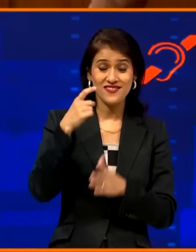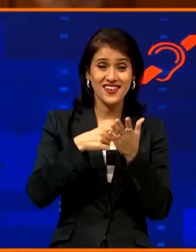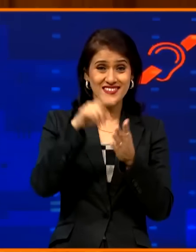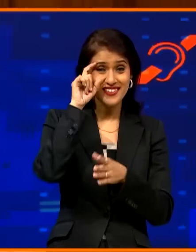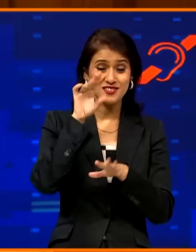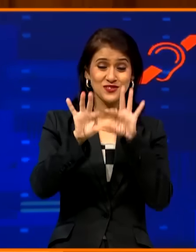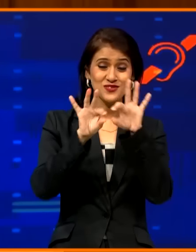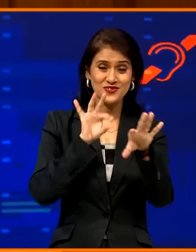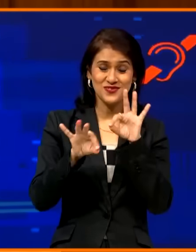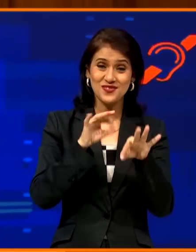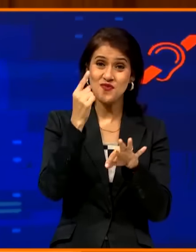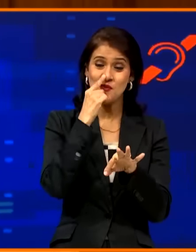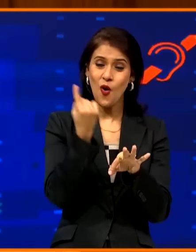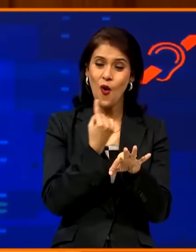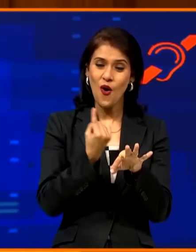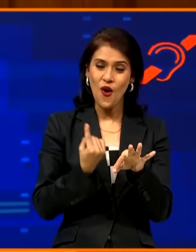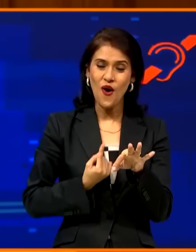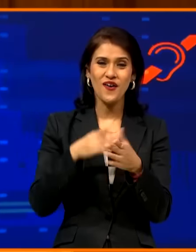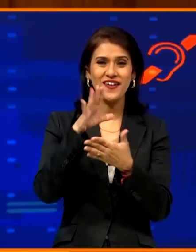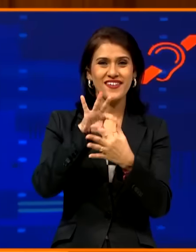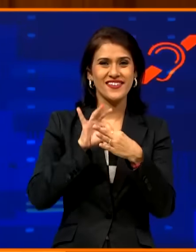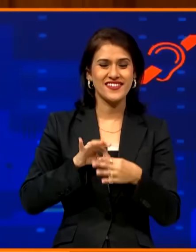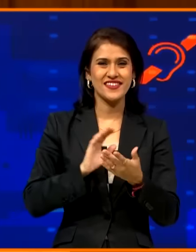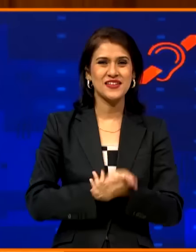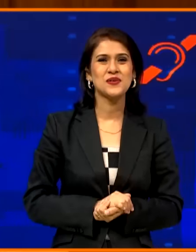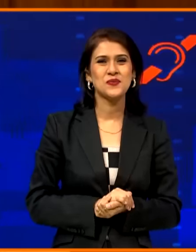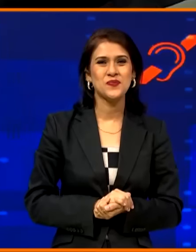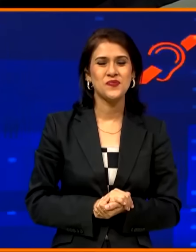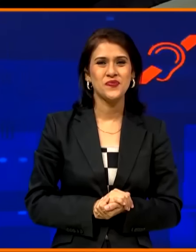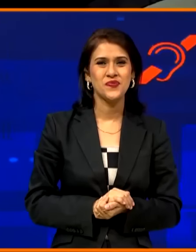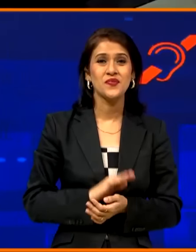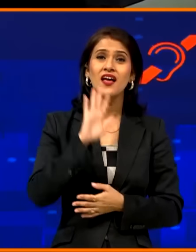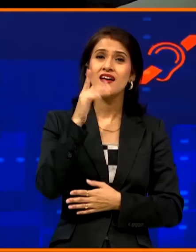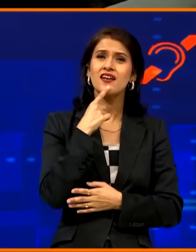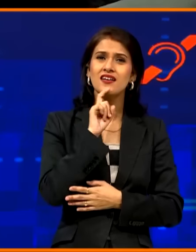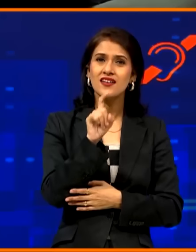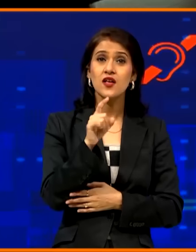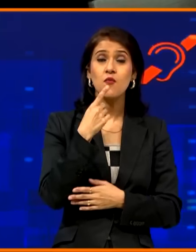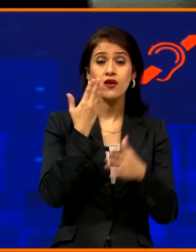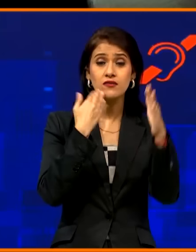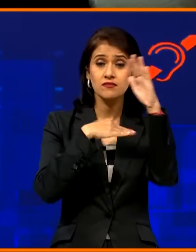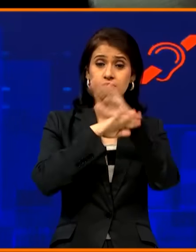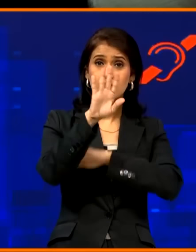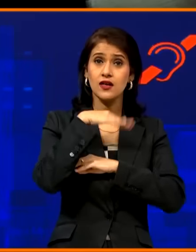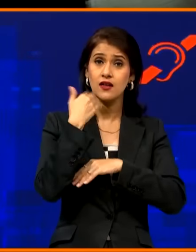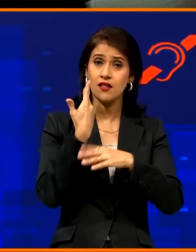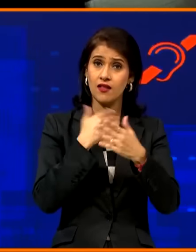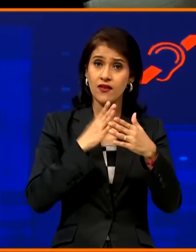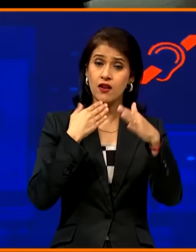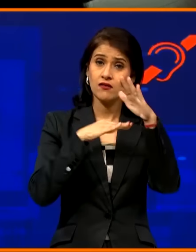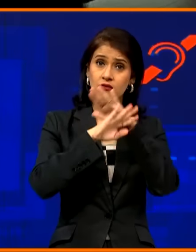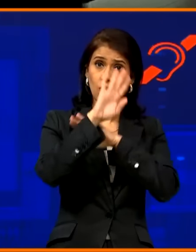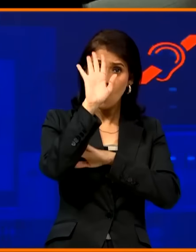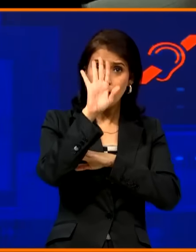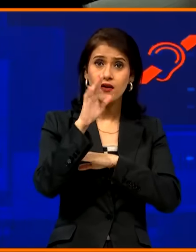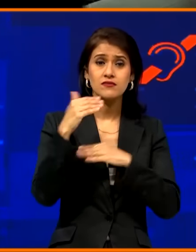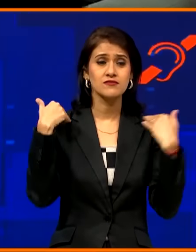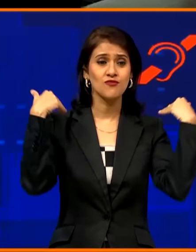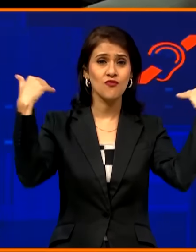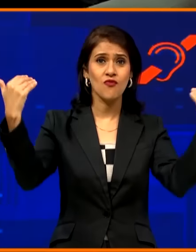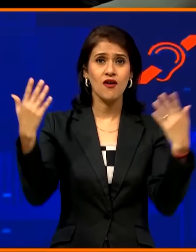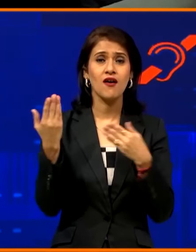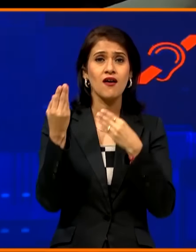निवा पूछ कहा जाता है जन्नत जाओगे तो हूरे मिलेंगी क्या यह वाकई सच है कि